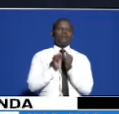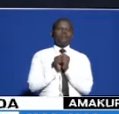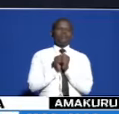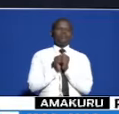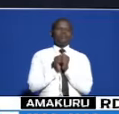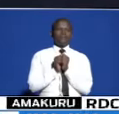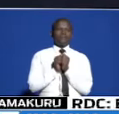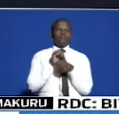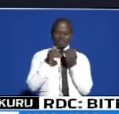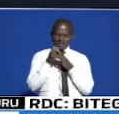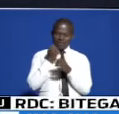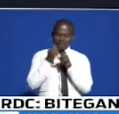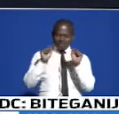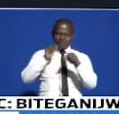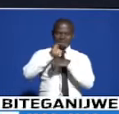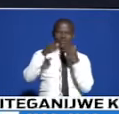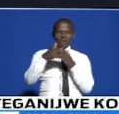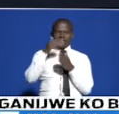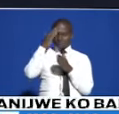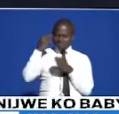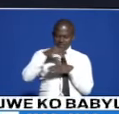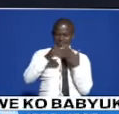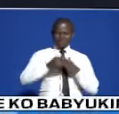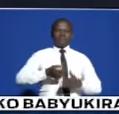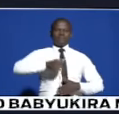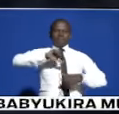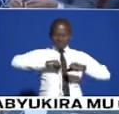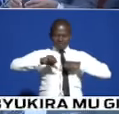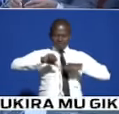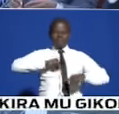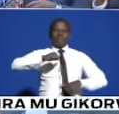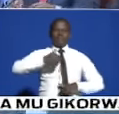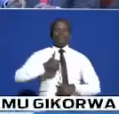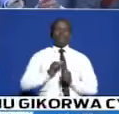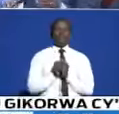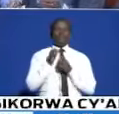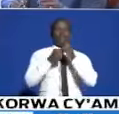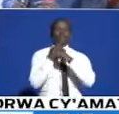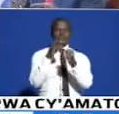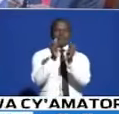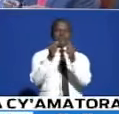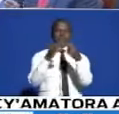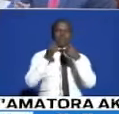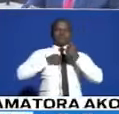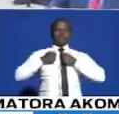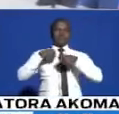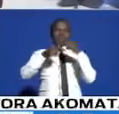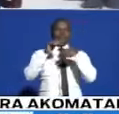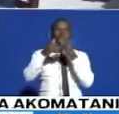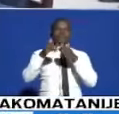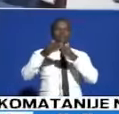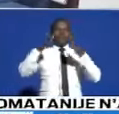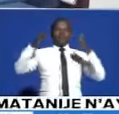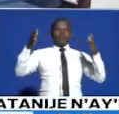Je vais tout faire pour que vous soyez fiers de moi. Mu mwaka wa 2018 u Rwanda rwakomeje kwagura